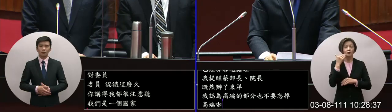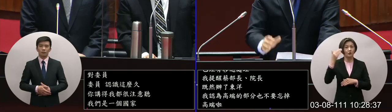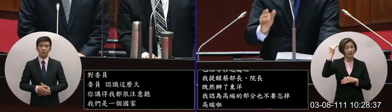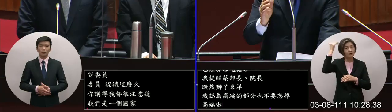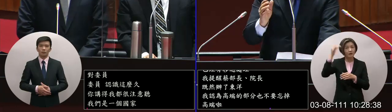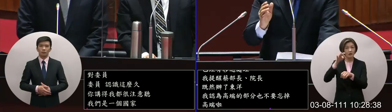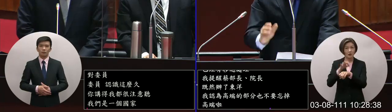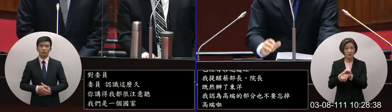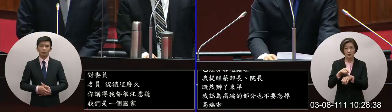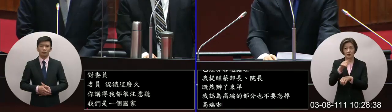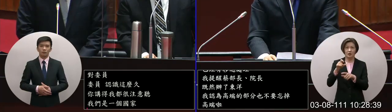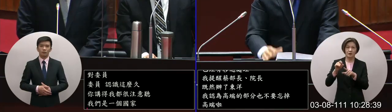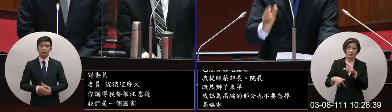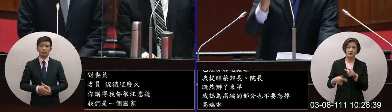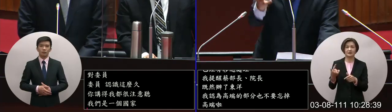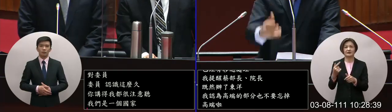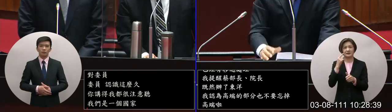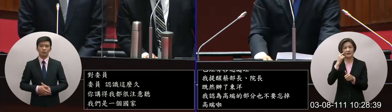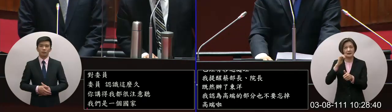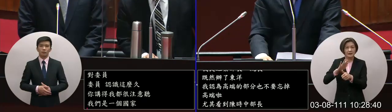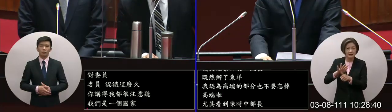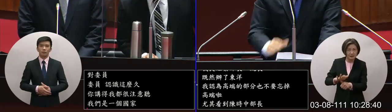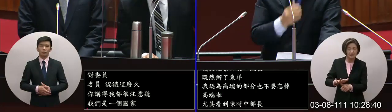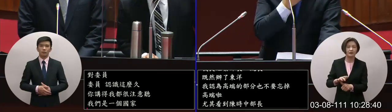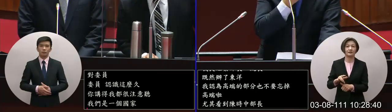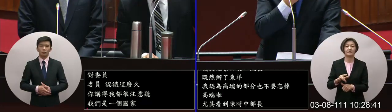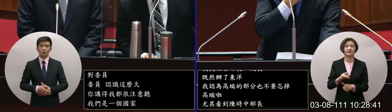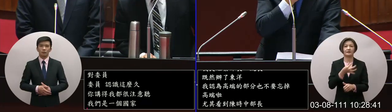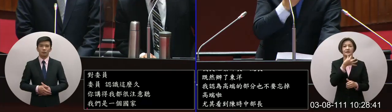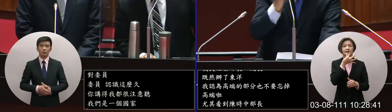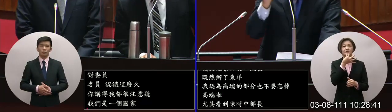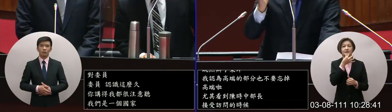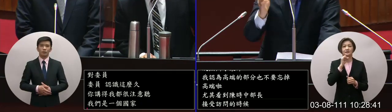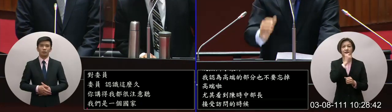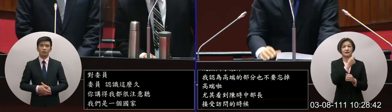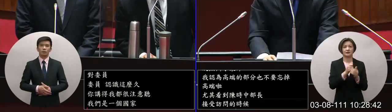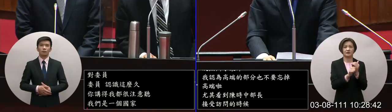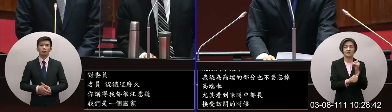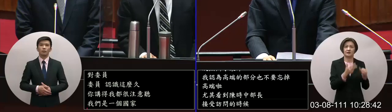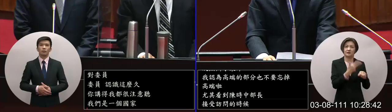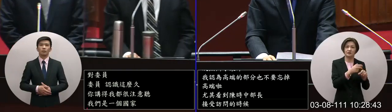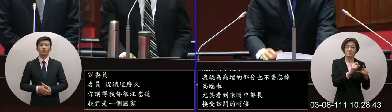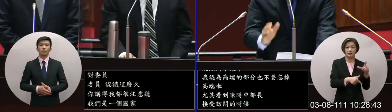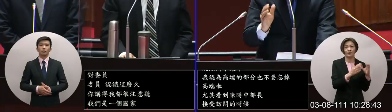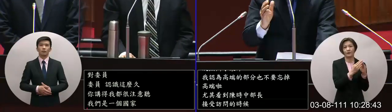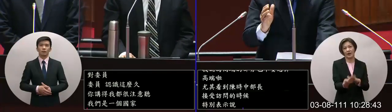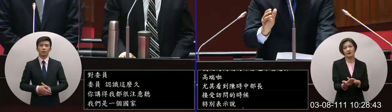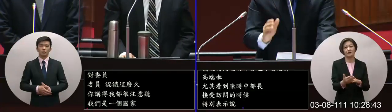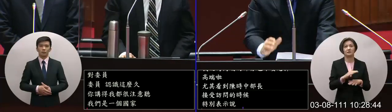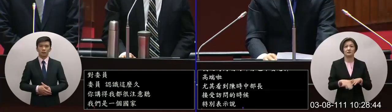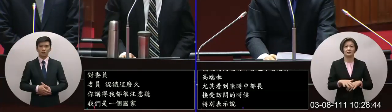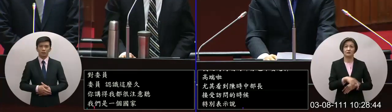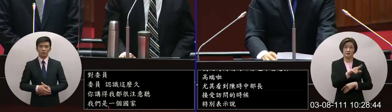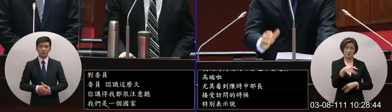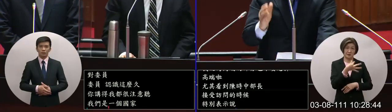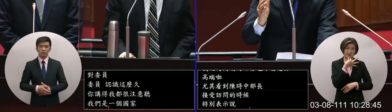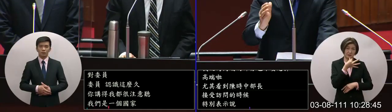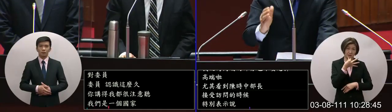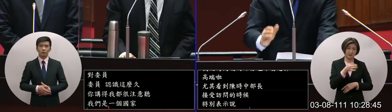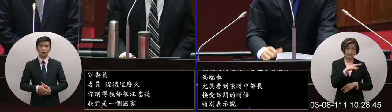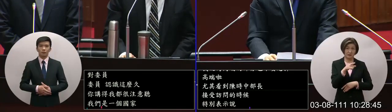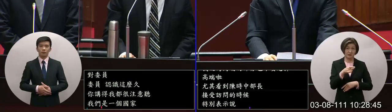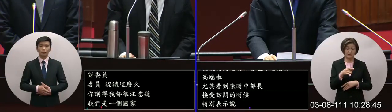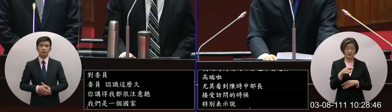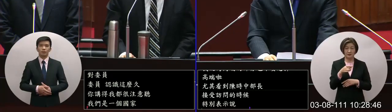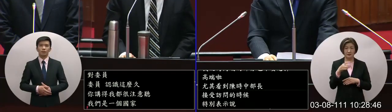端，台湾生技业就要倒了啦。哦，台湾生技业就要倒了，难道是怕减掉积极去